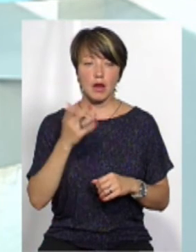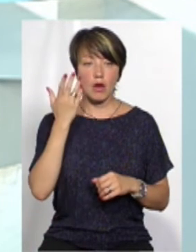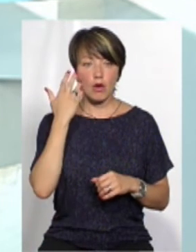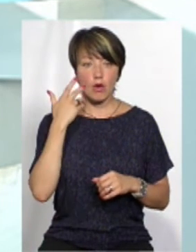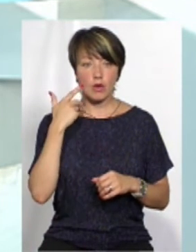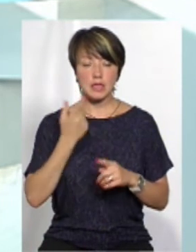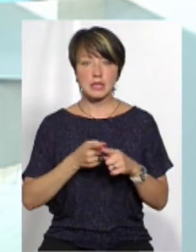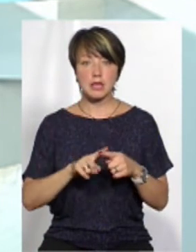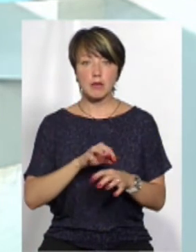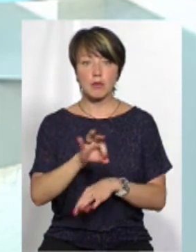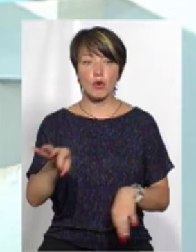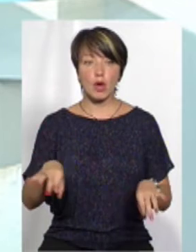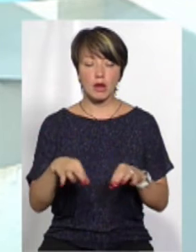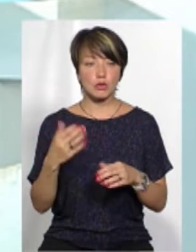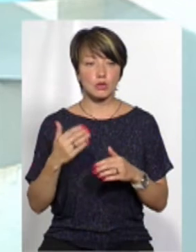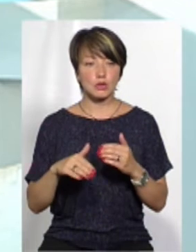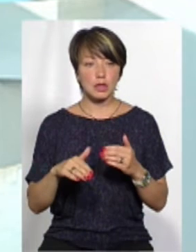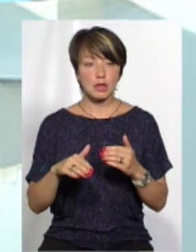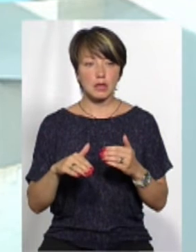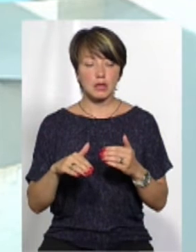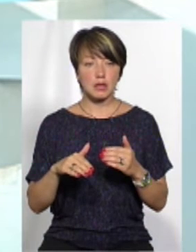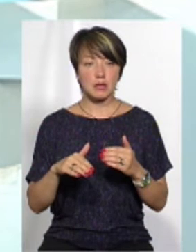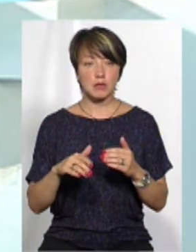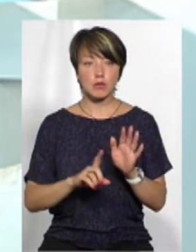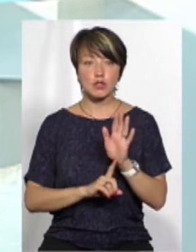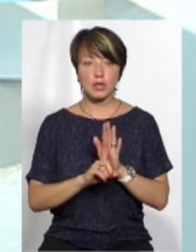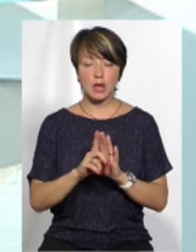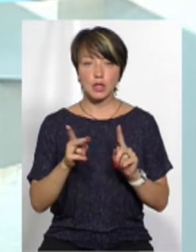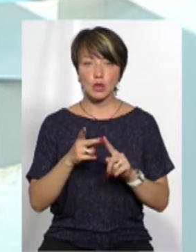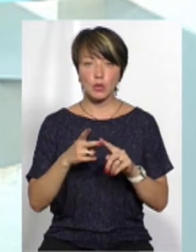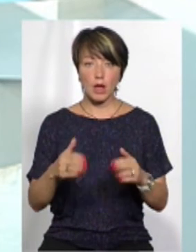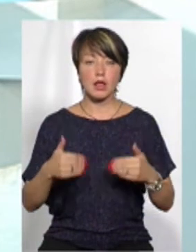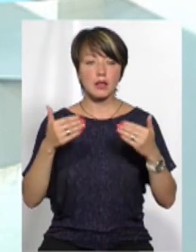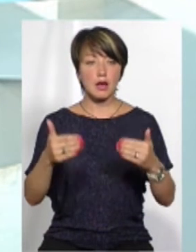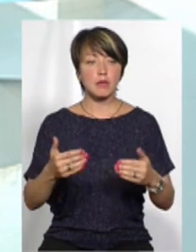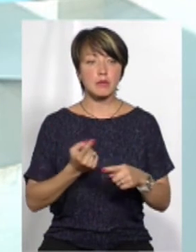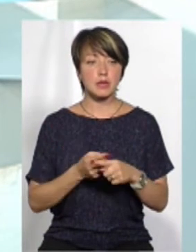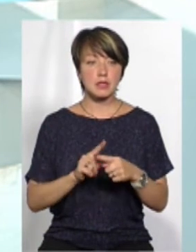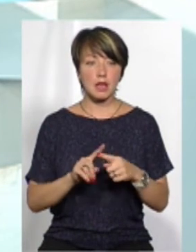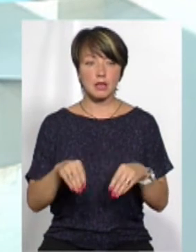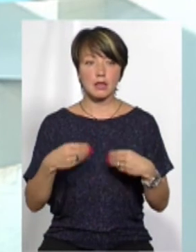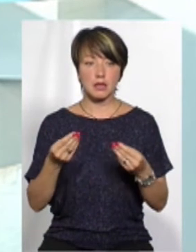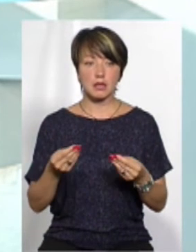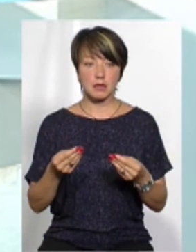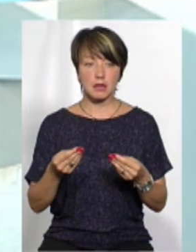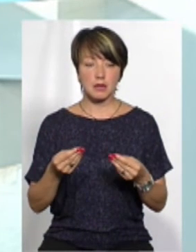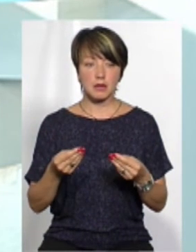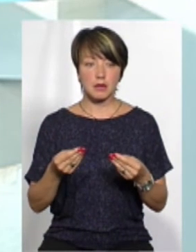коли цей проєкт вже починається другий етап, це надання